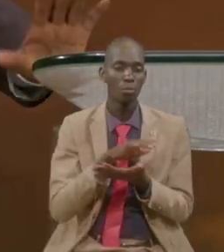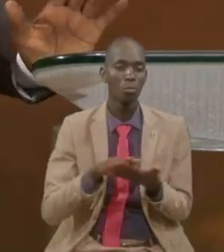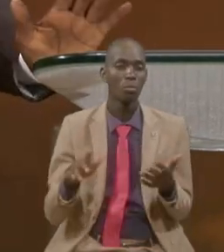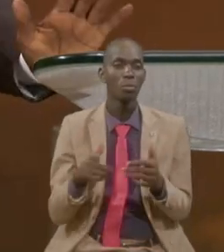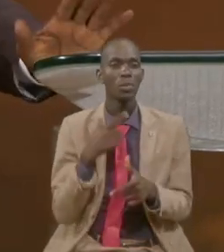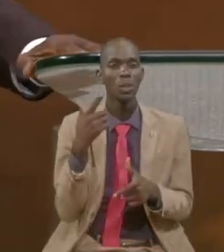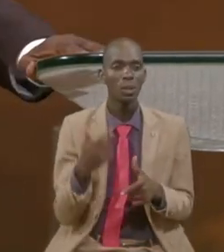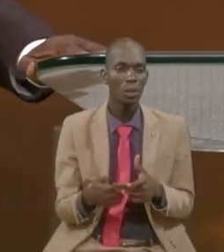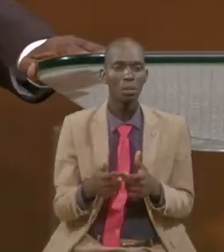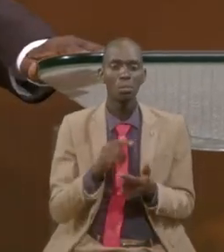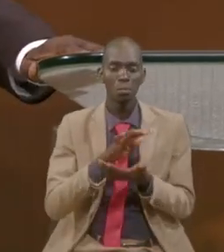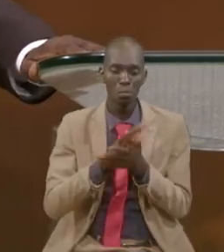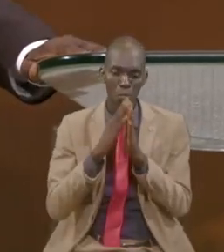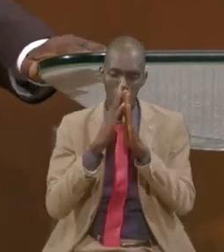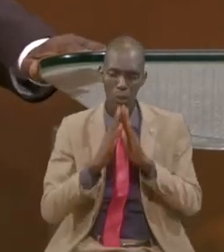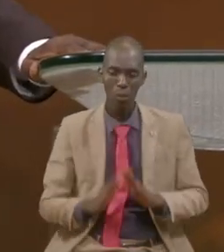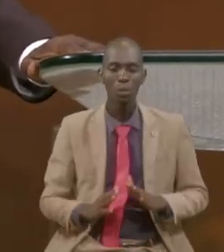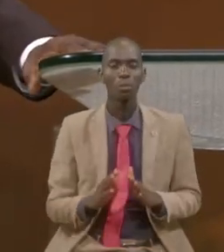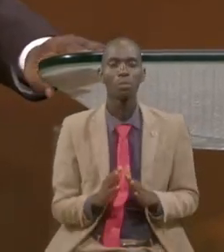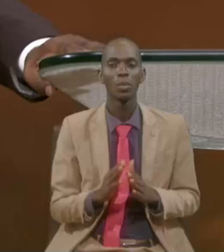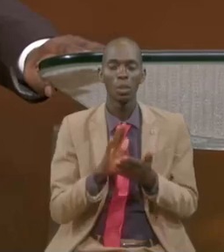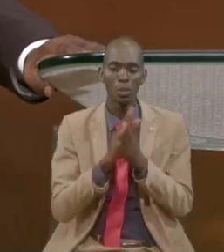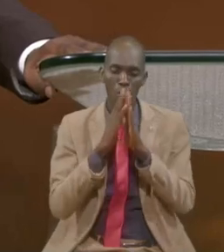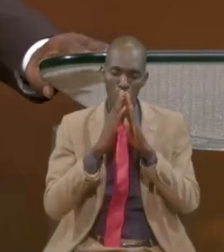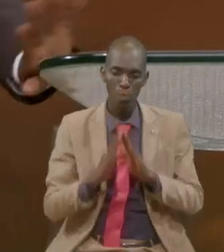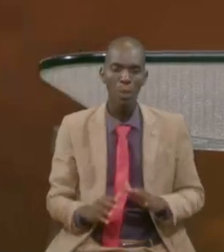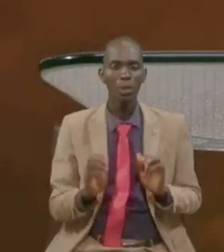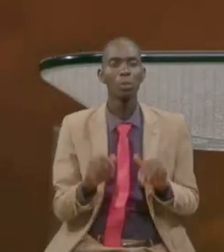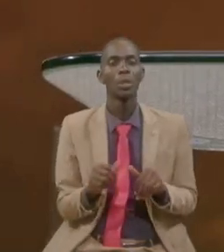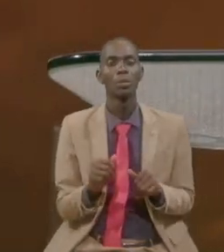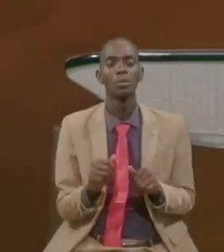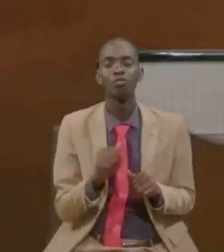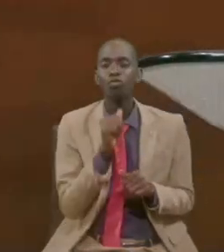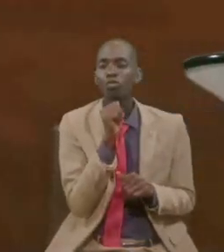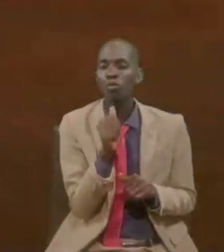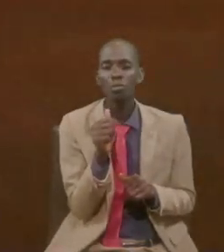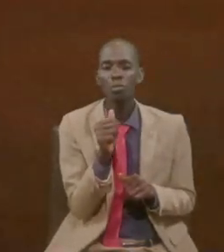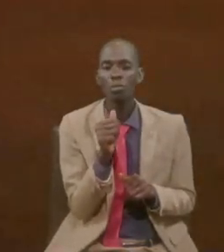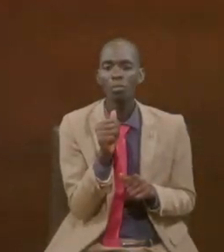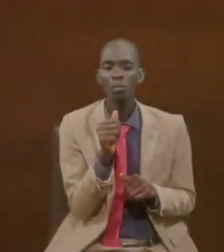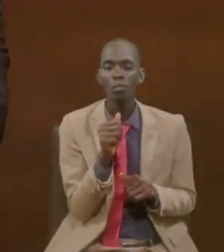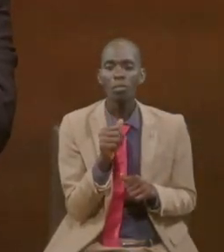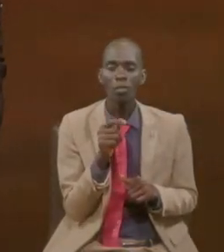pure, ensuite pacifique. Pacifique, ce n'est pas